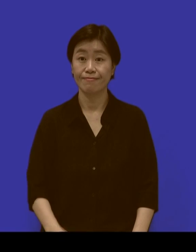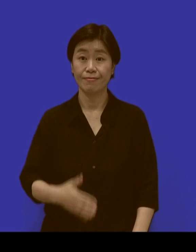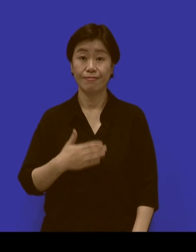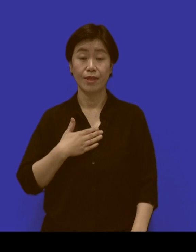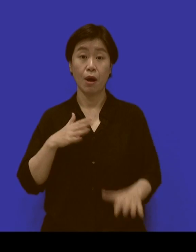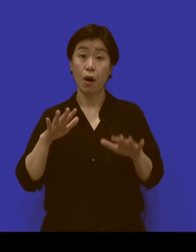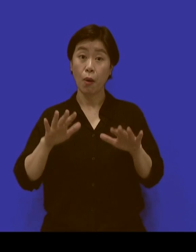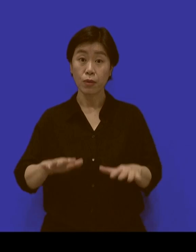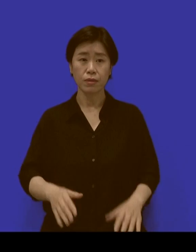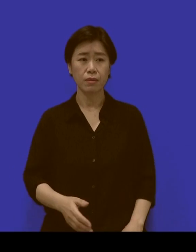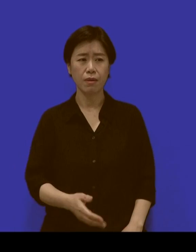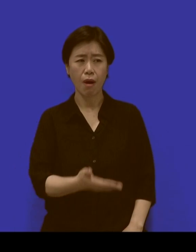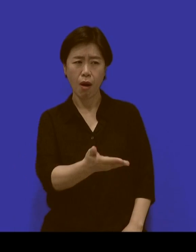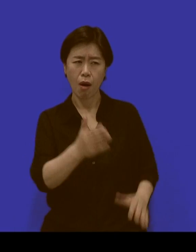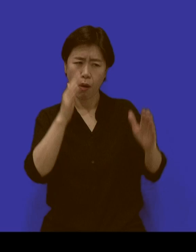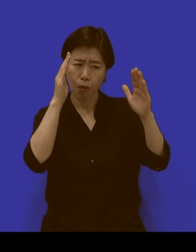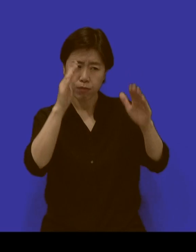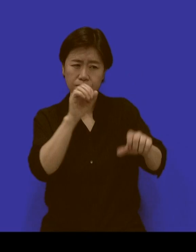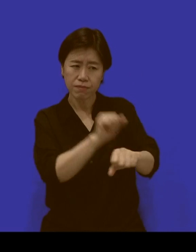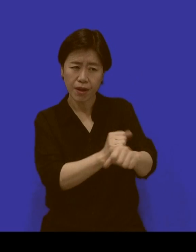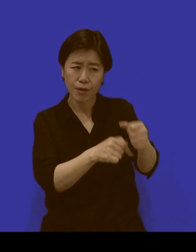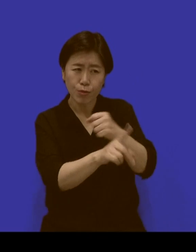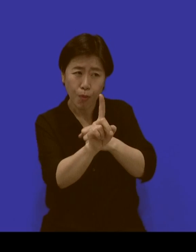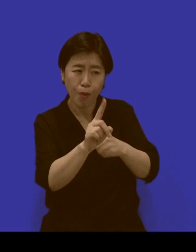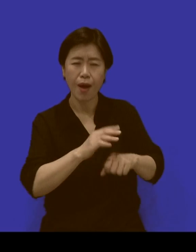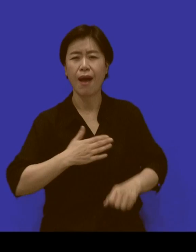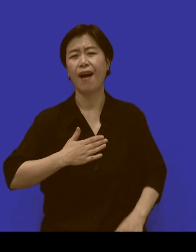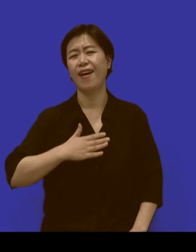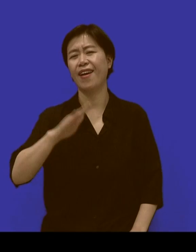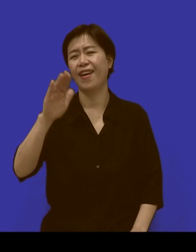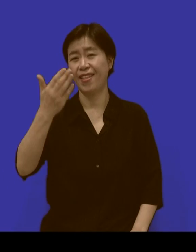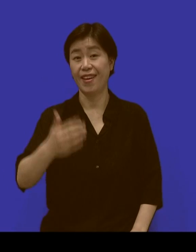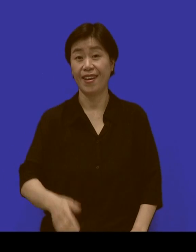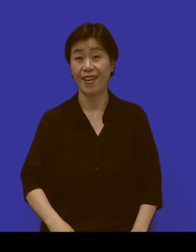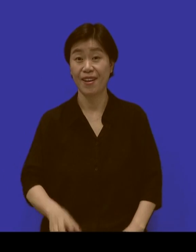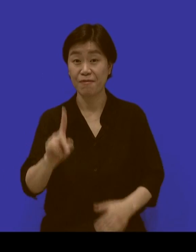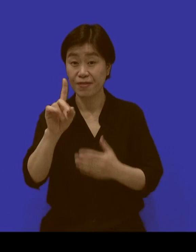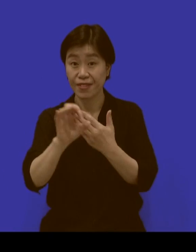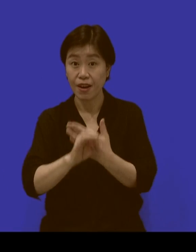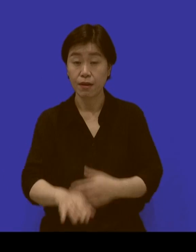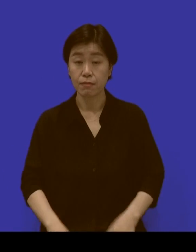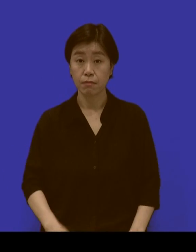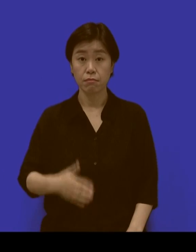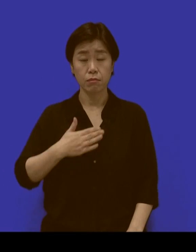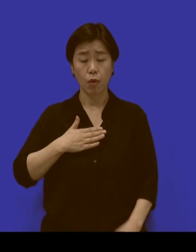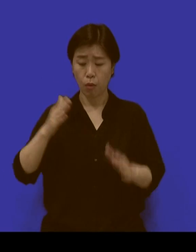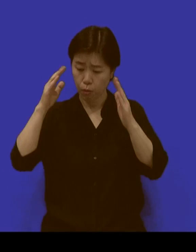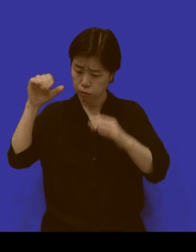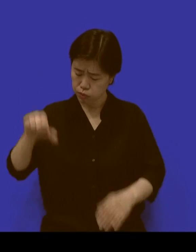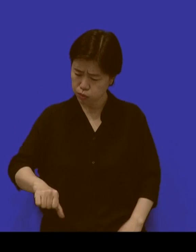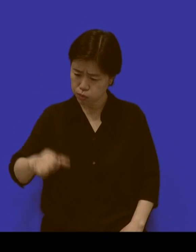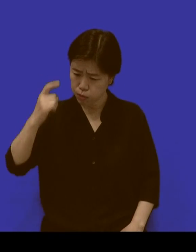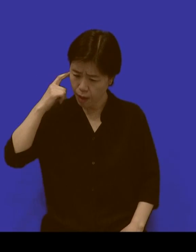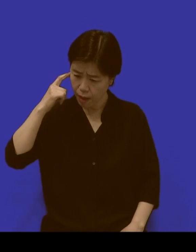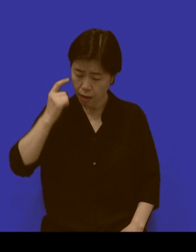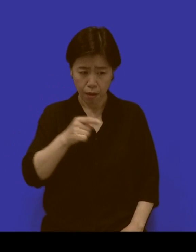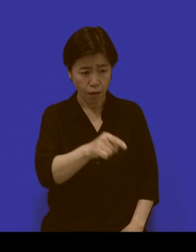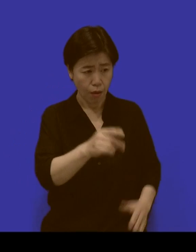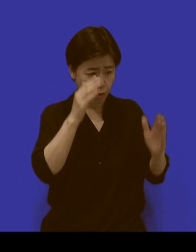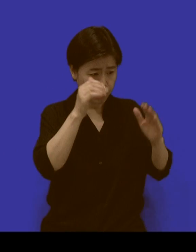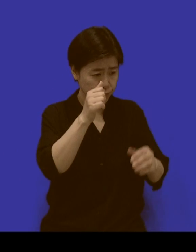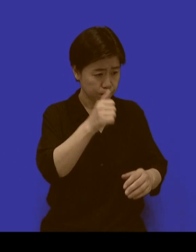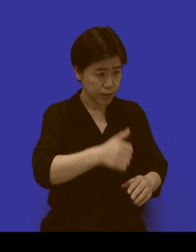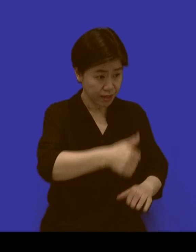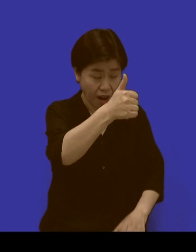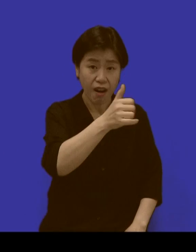공부 잘하는 사람들이 왜 공부를 잘하는지 그 원인을 알게 됐어요. 그러니까 뭐냐면 우리 막연하게 저는 왜 공부를 못했을까? 공부를 잘하는 사람.